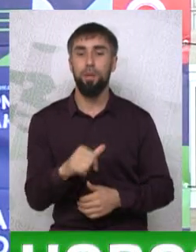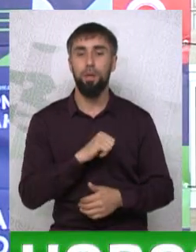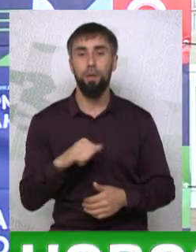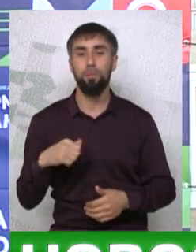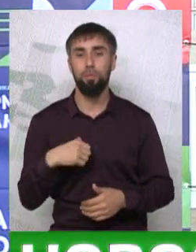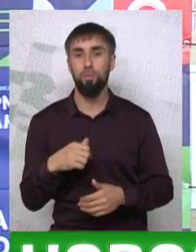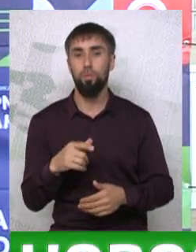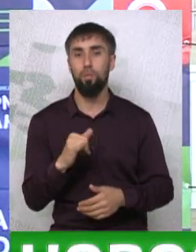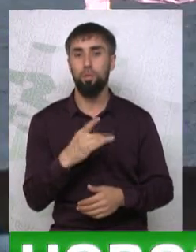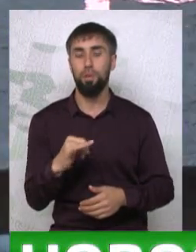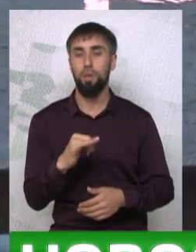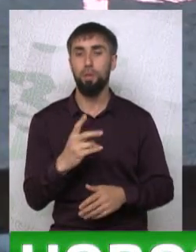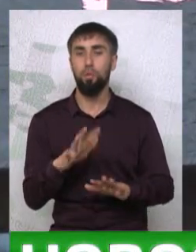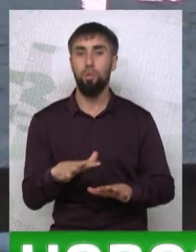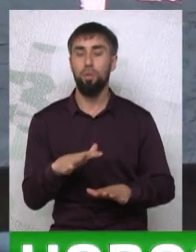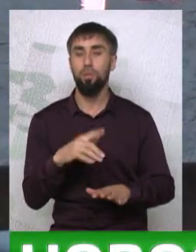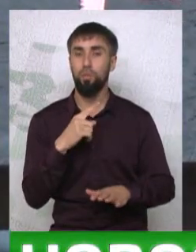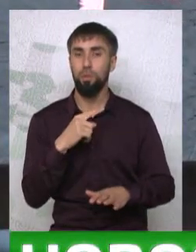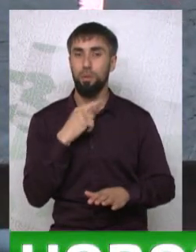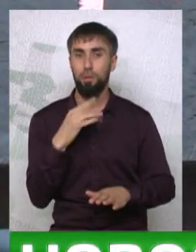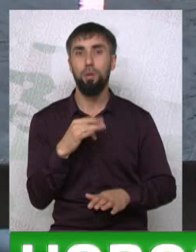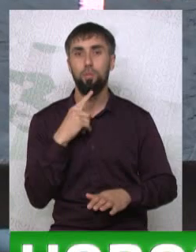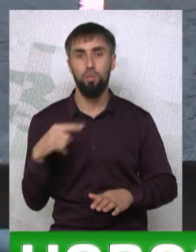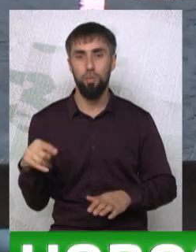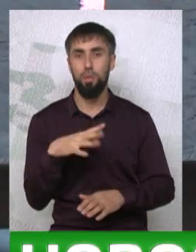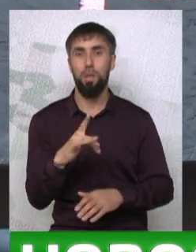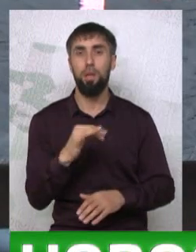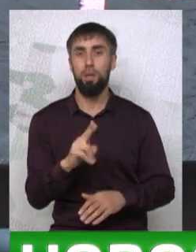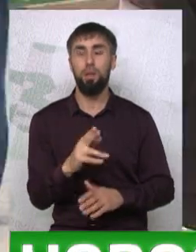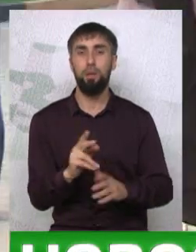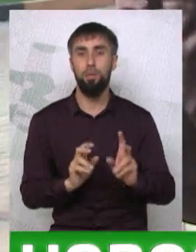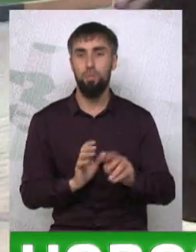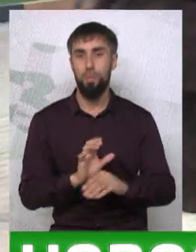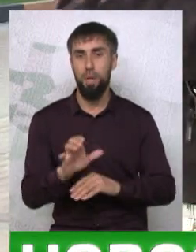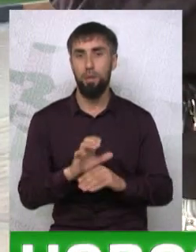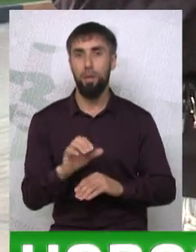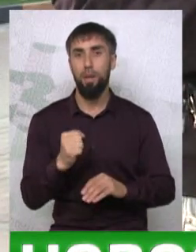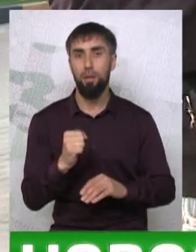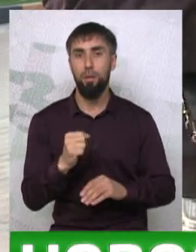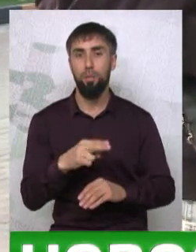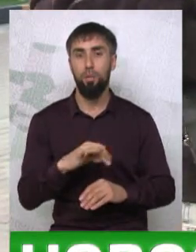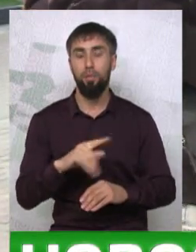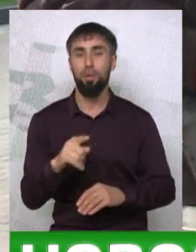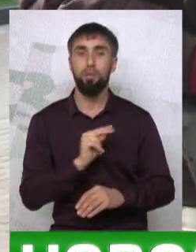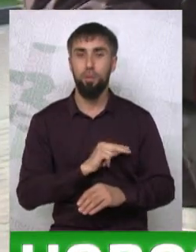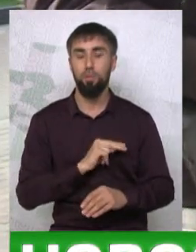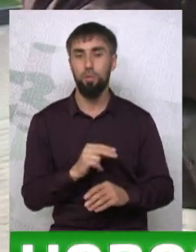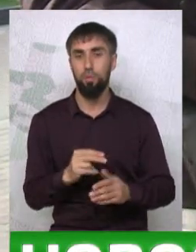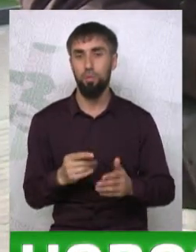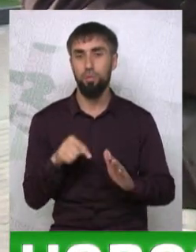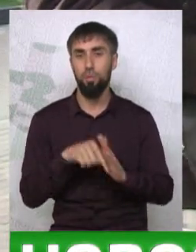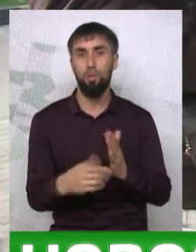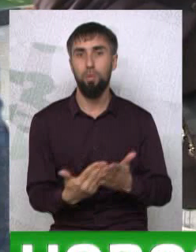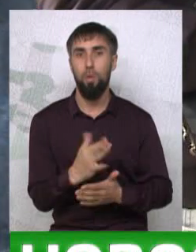успешных предприятий не только в регионе, но и в стране. РИАК – производитель высококачественного алюминиевого профиля. Работа с новейшим оборудованием